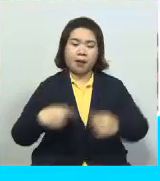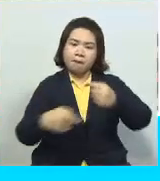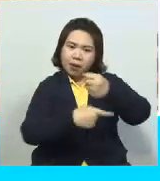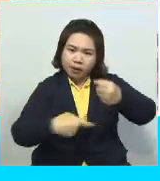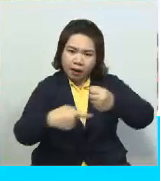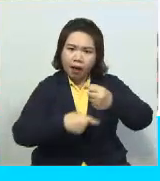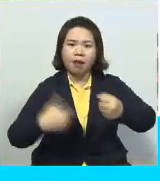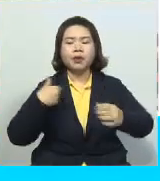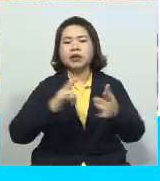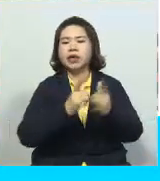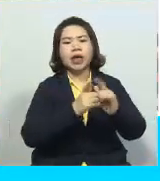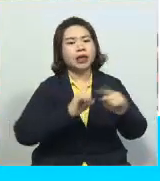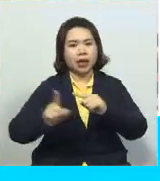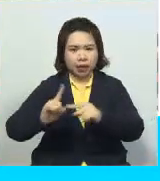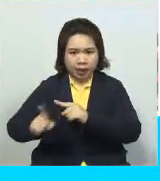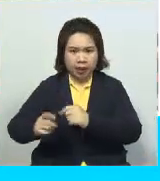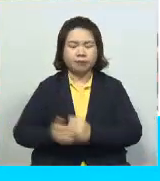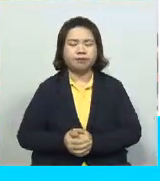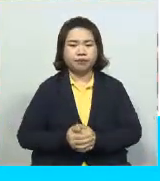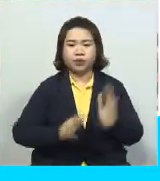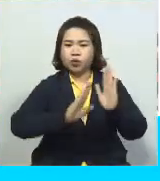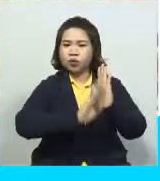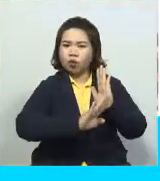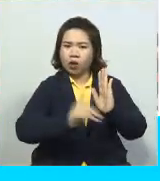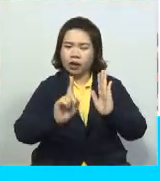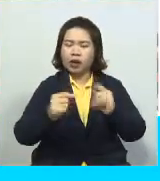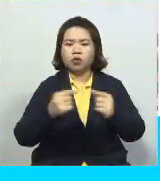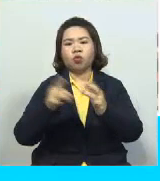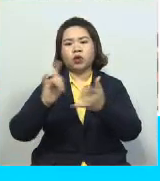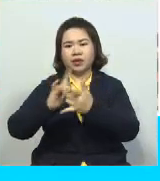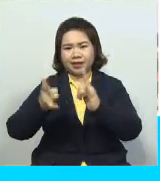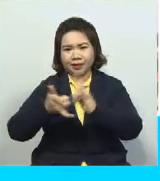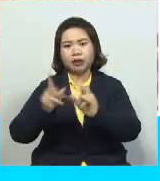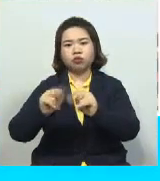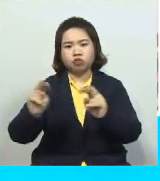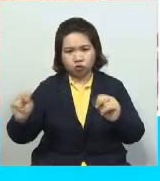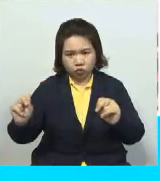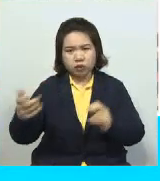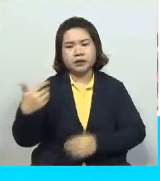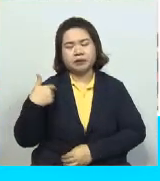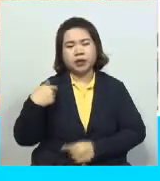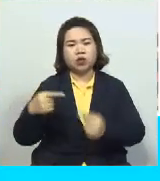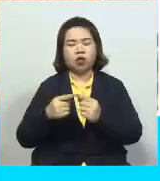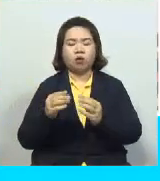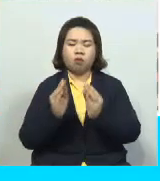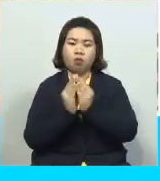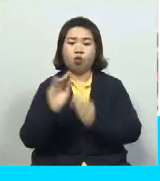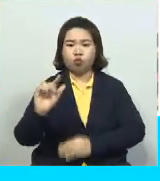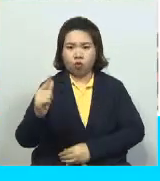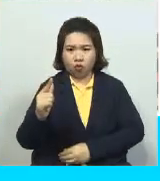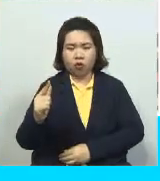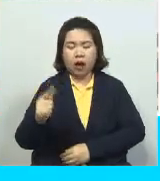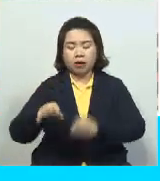คบางนาตรงแล้วก็ทางตะวันตกก็อาจจะมีเซ็นทรัลของเวสเกตนะครับที่บางบัวทองตรงนี้เ